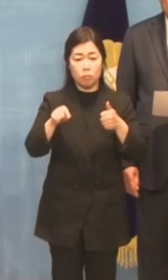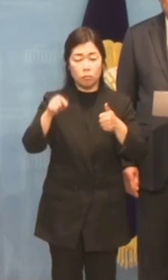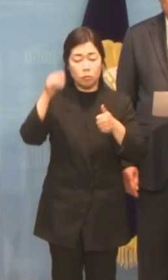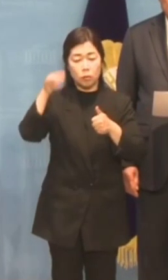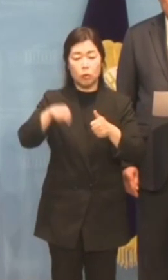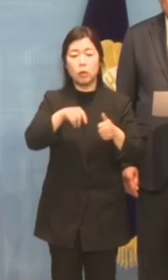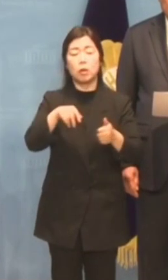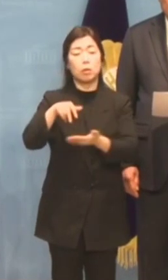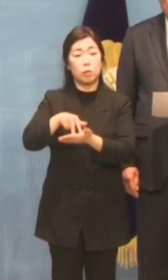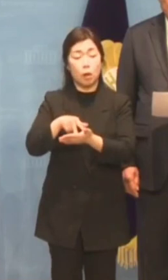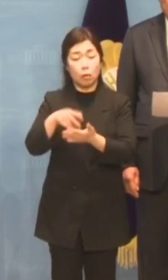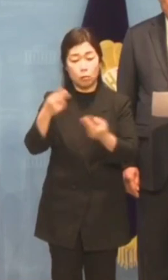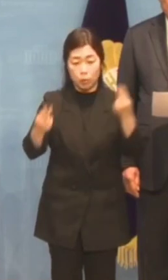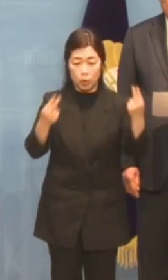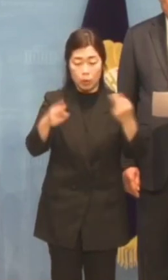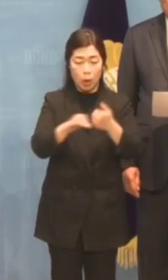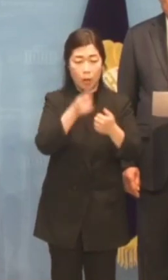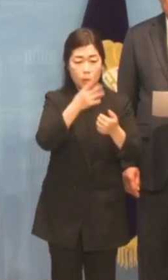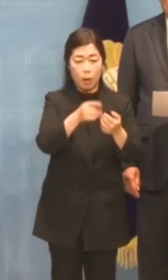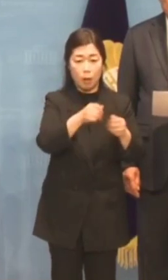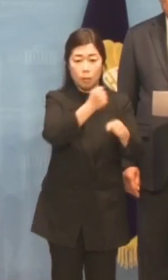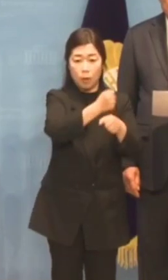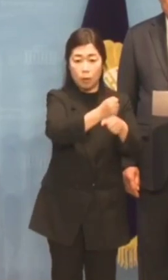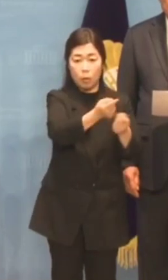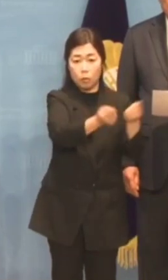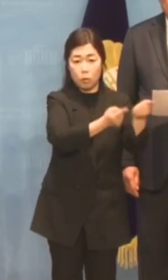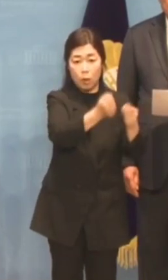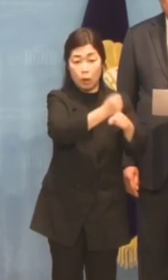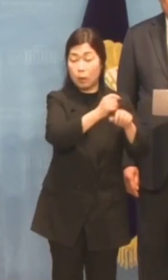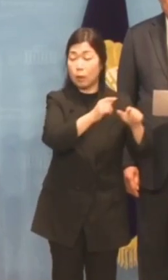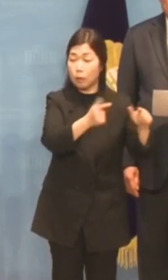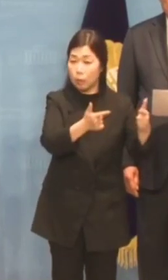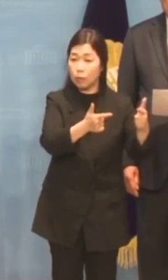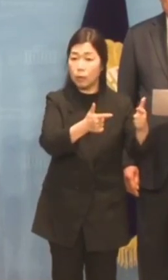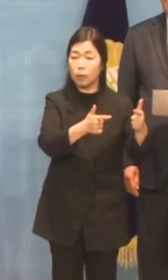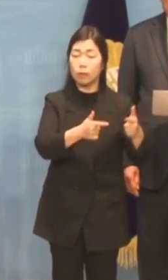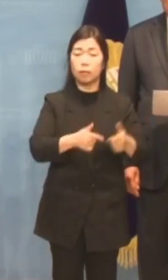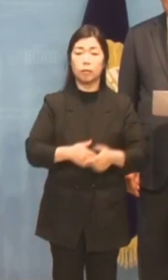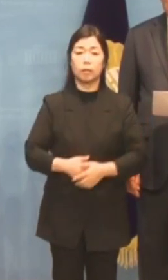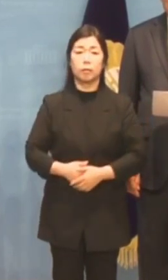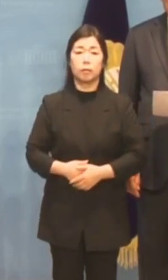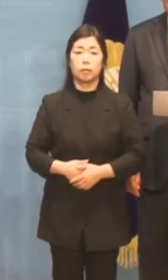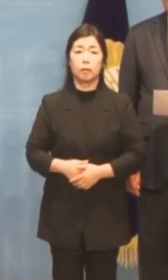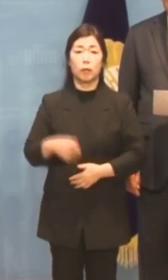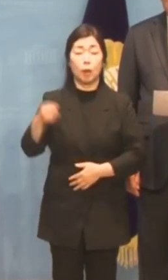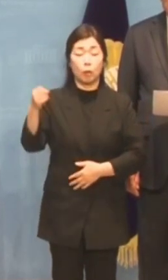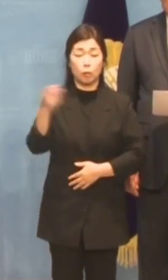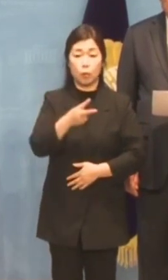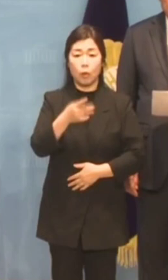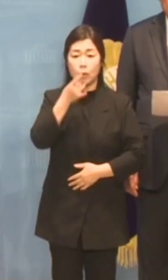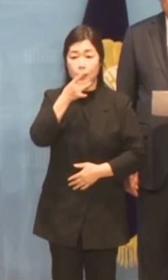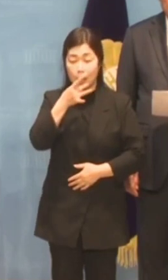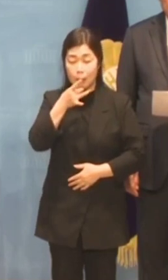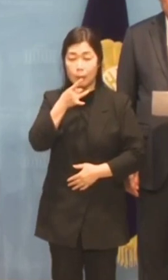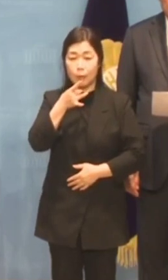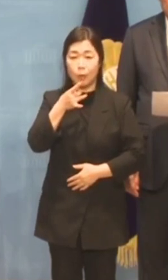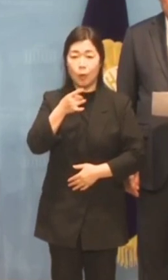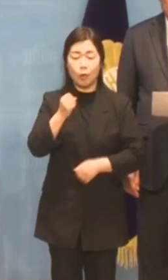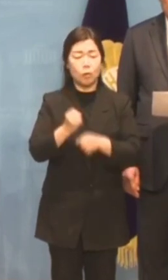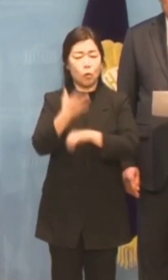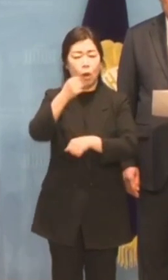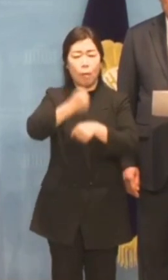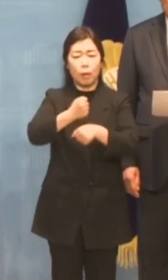달리 쌀 생산 조정을 전혀 추진하지 않았습니다. 또 쌀도